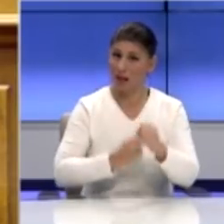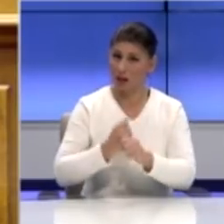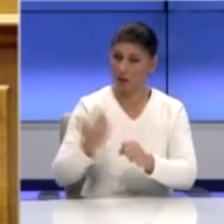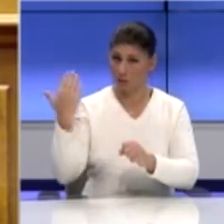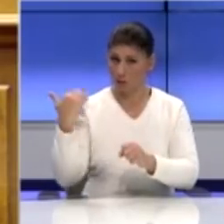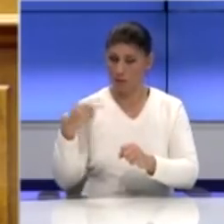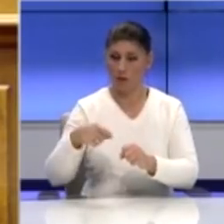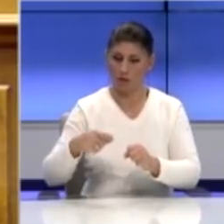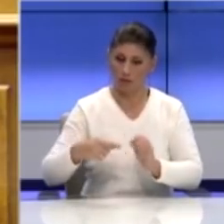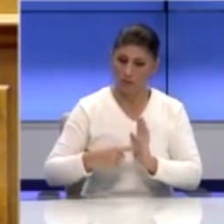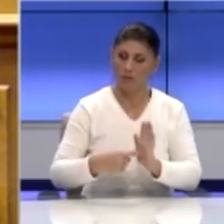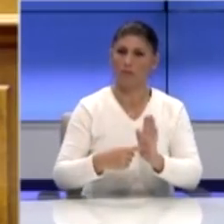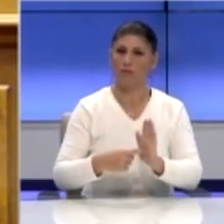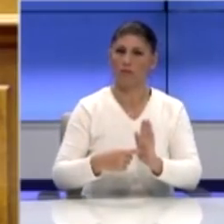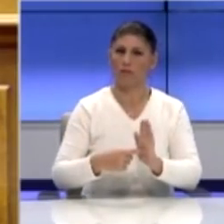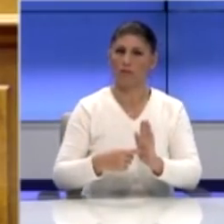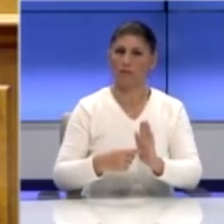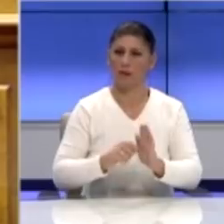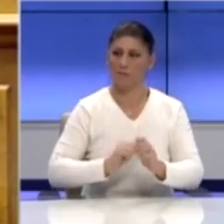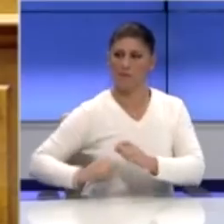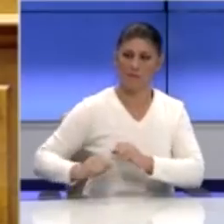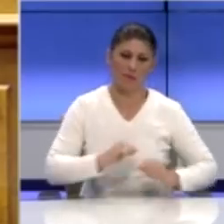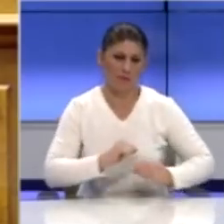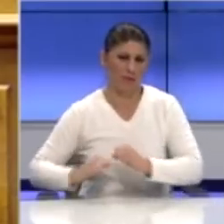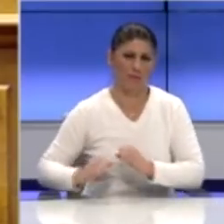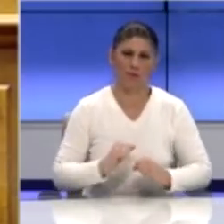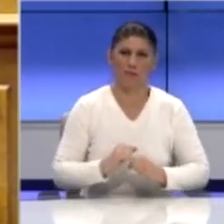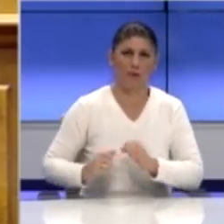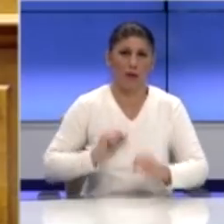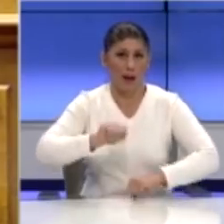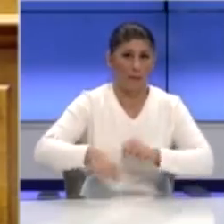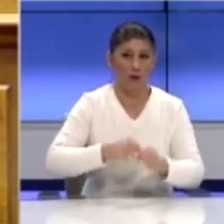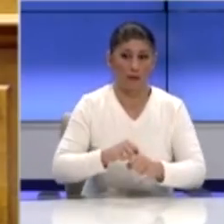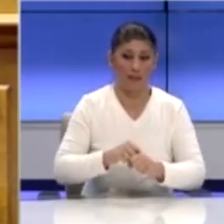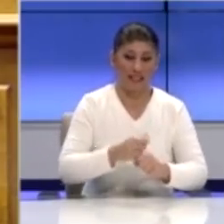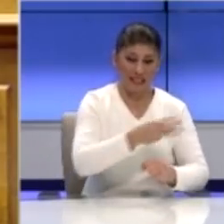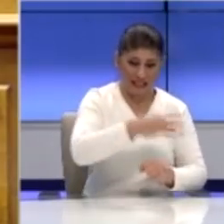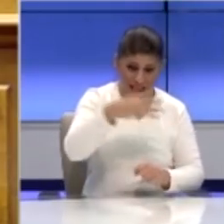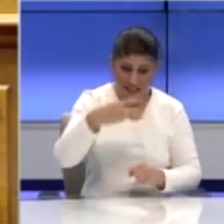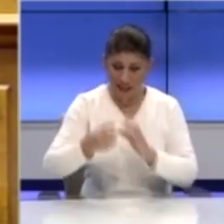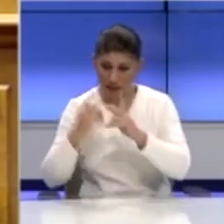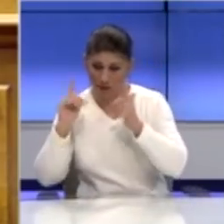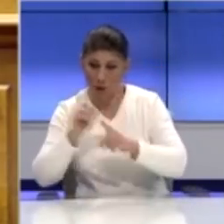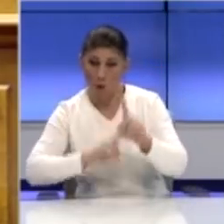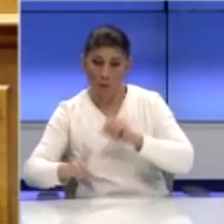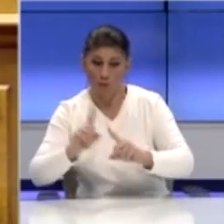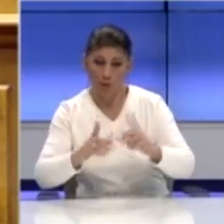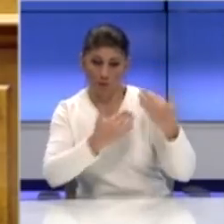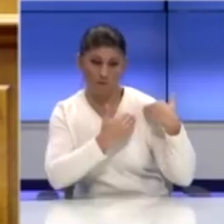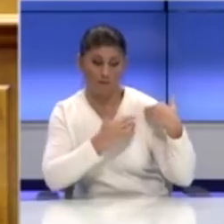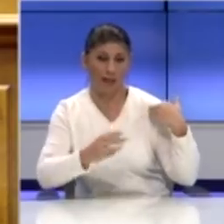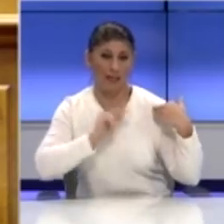πριν, όταν εμφανιζόσασταν να διαγωνίζεστε με τον ΣΥΡΙΖΑ για το ποιος θα πιστωθεί την ισχυρή Ελλάδα